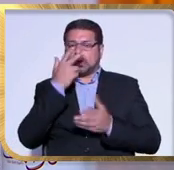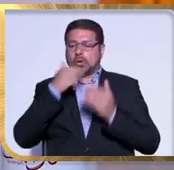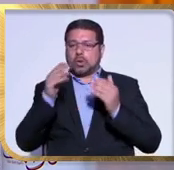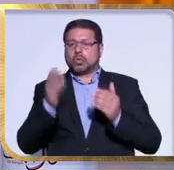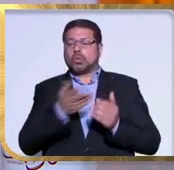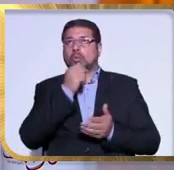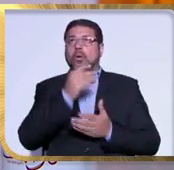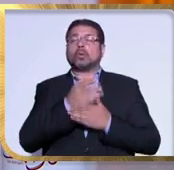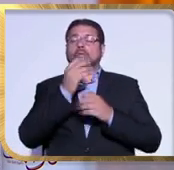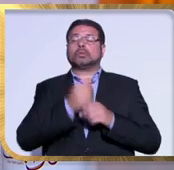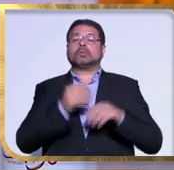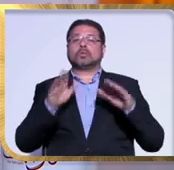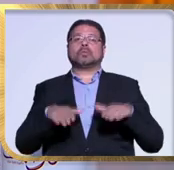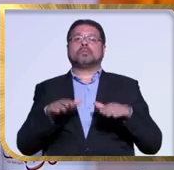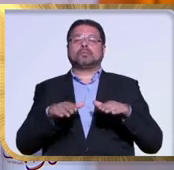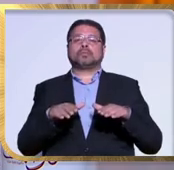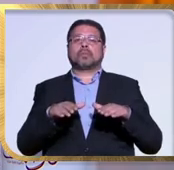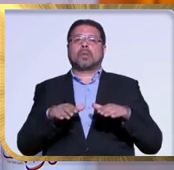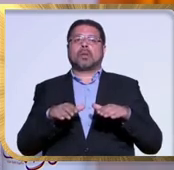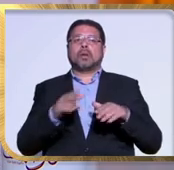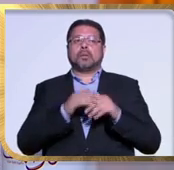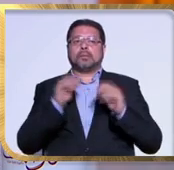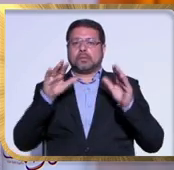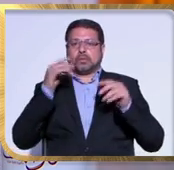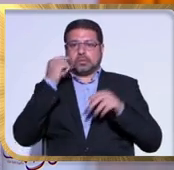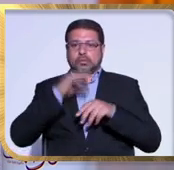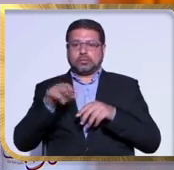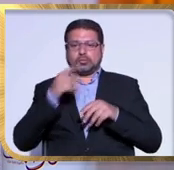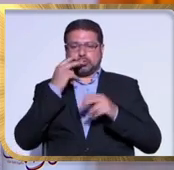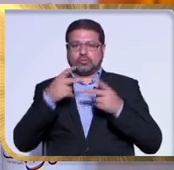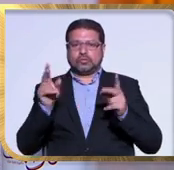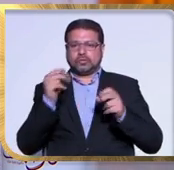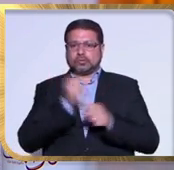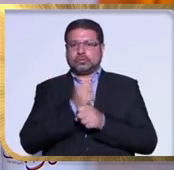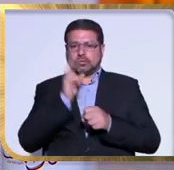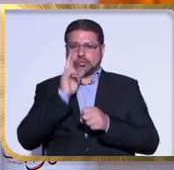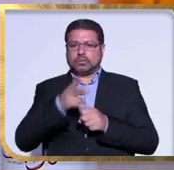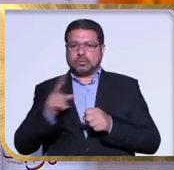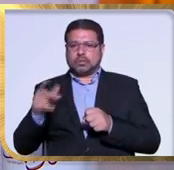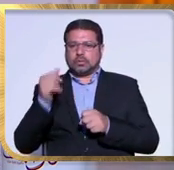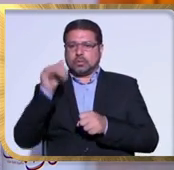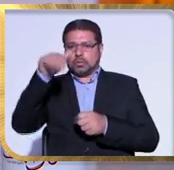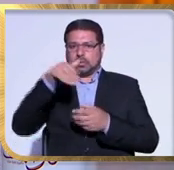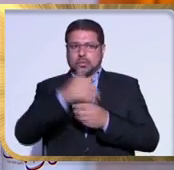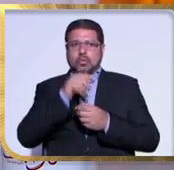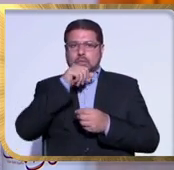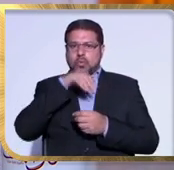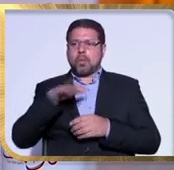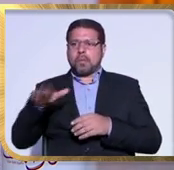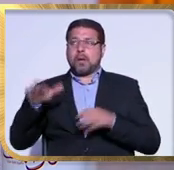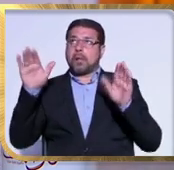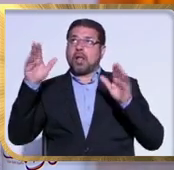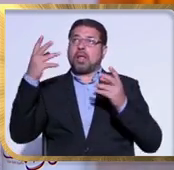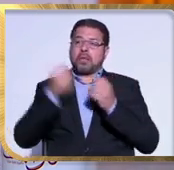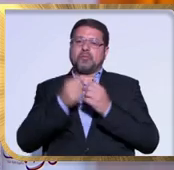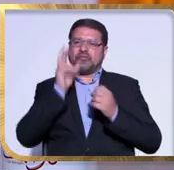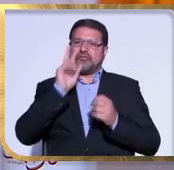رسول الله صلى الله عليه وسلم يعني الناس كانت بتكشف افعلها وما في سرائر وقت